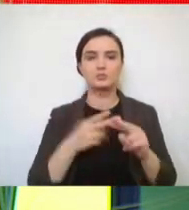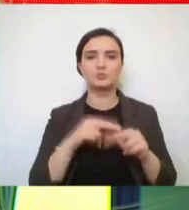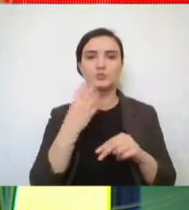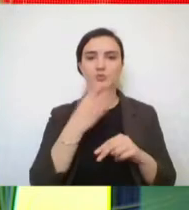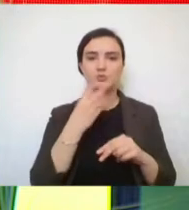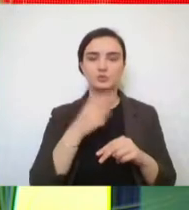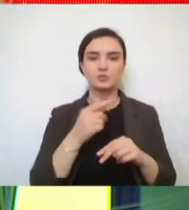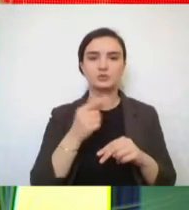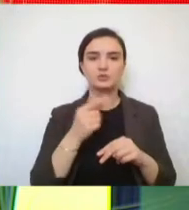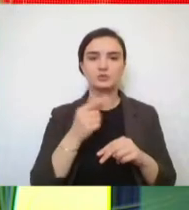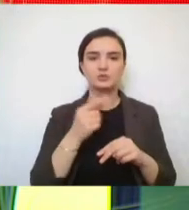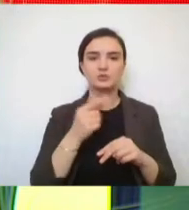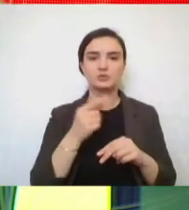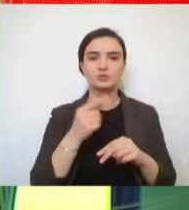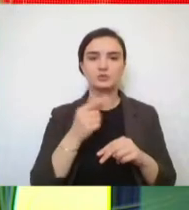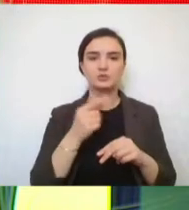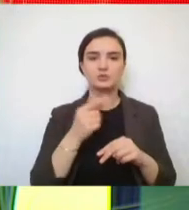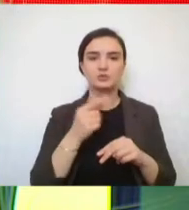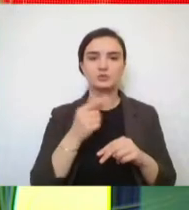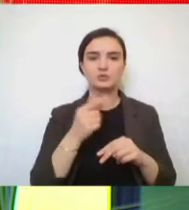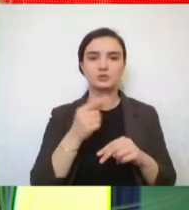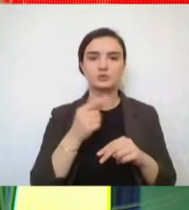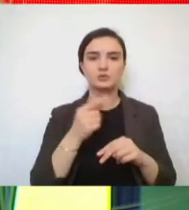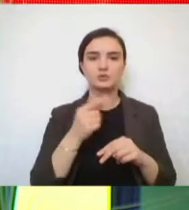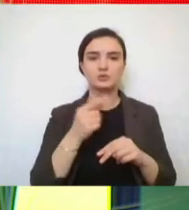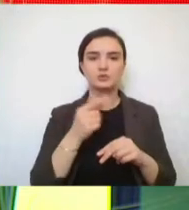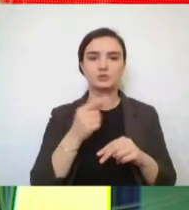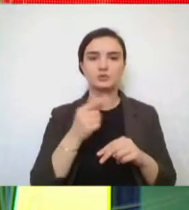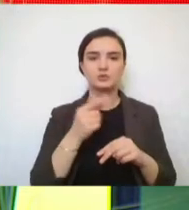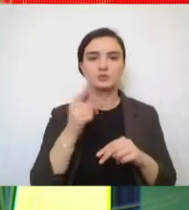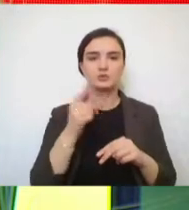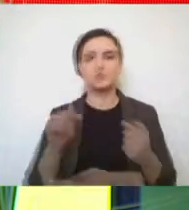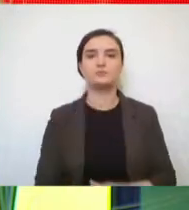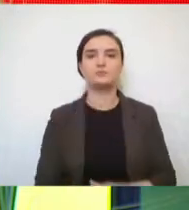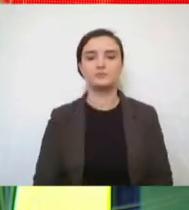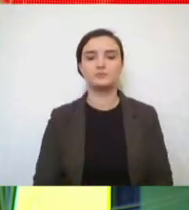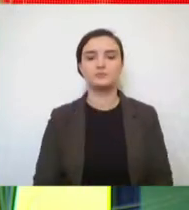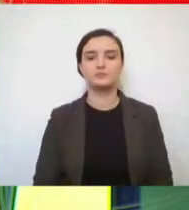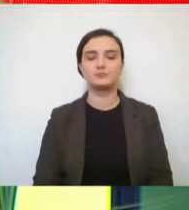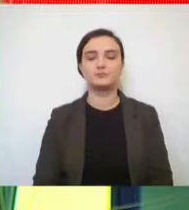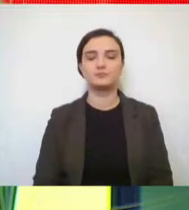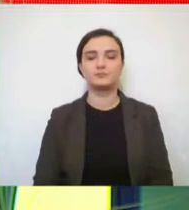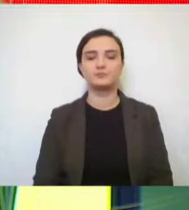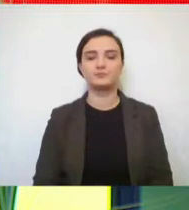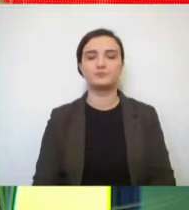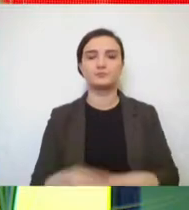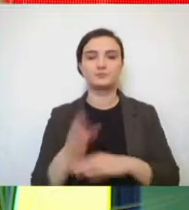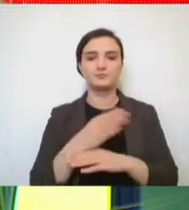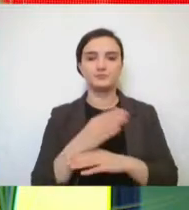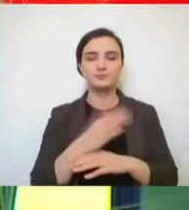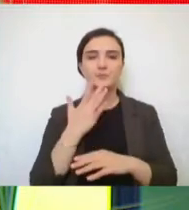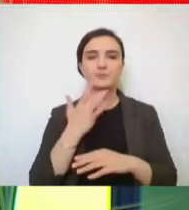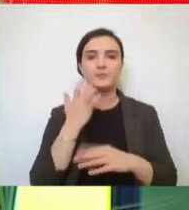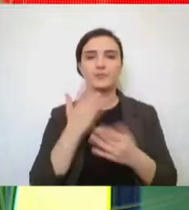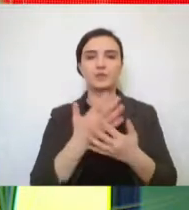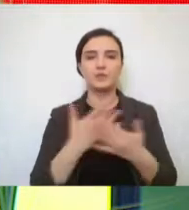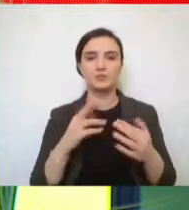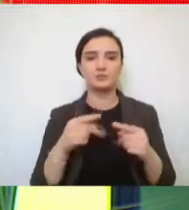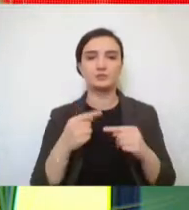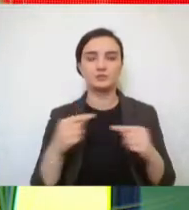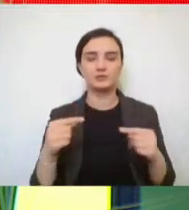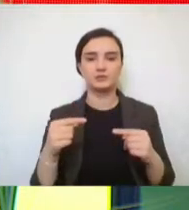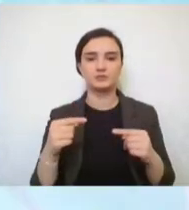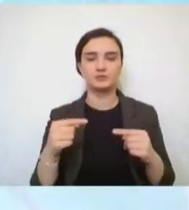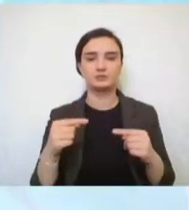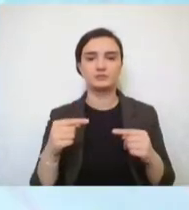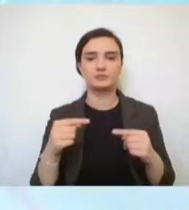ციტრუსები, სხვადასხვა სახის ფოთლოვანი მცენარეები, თევზი, თხილეული და ასე შემდეგ.